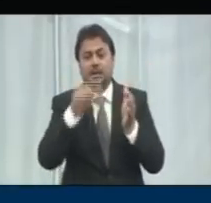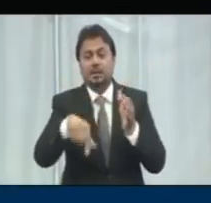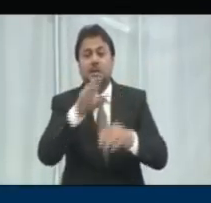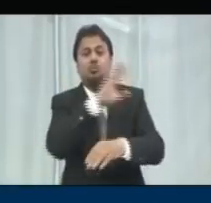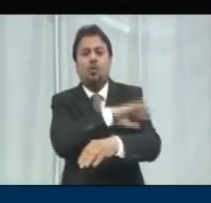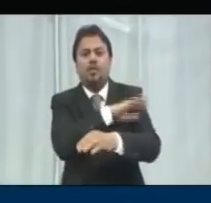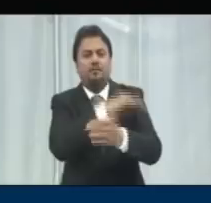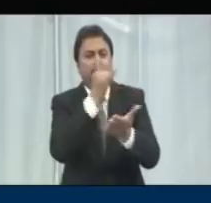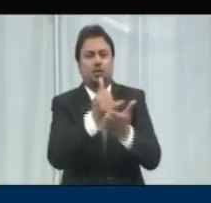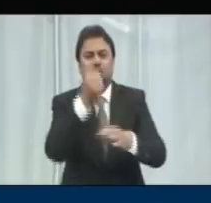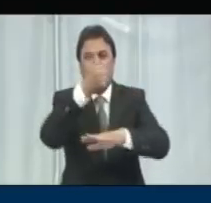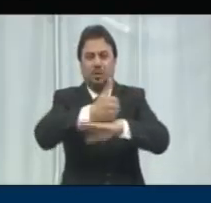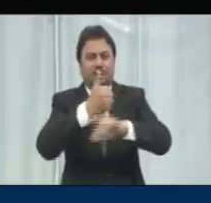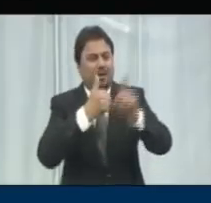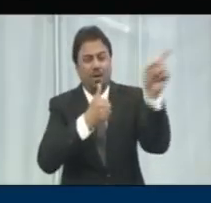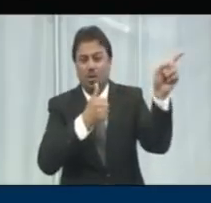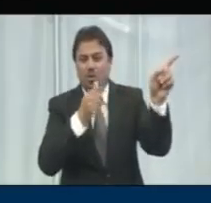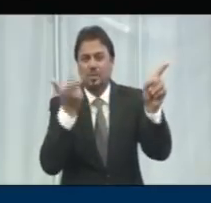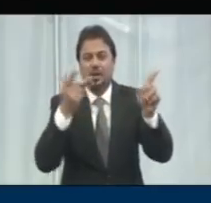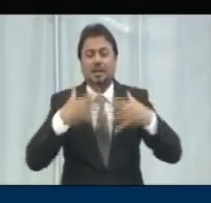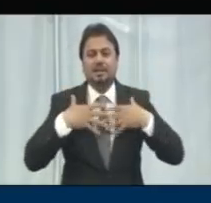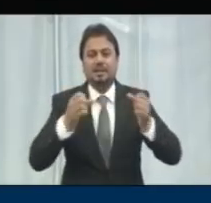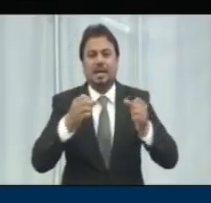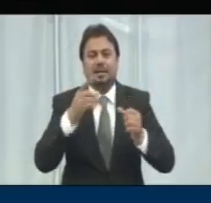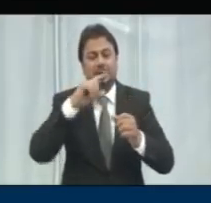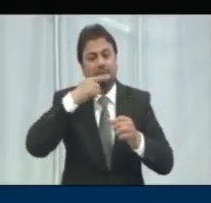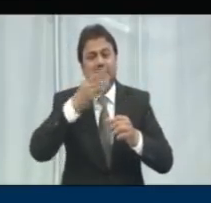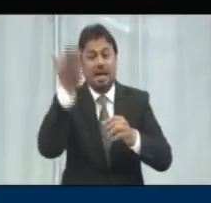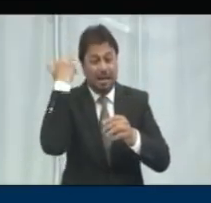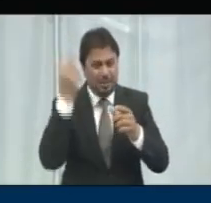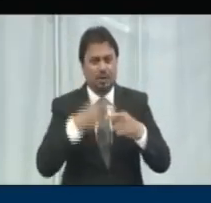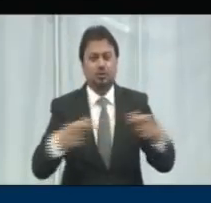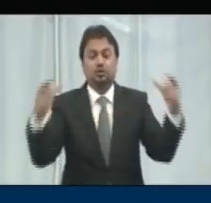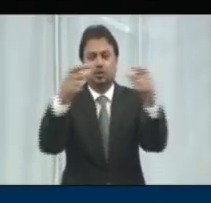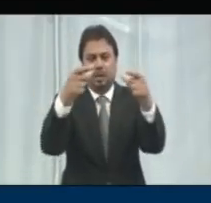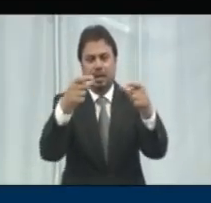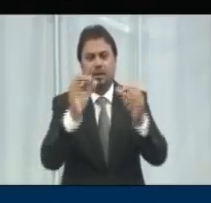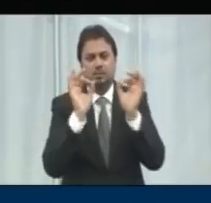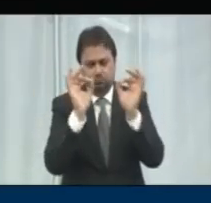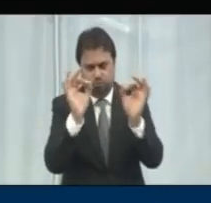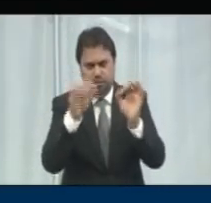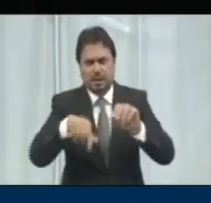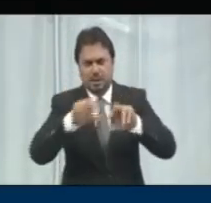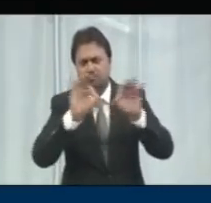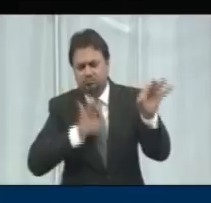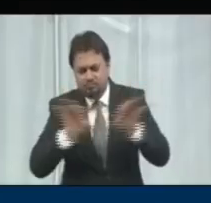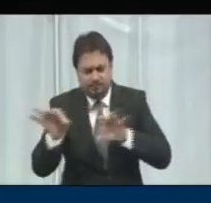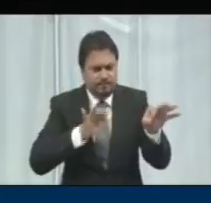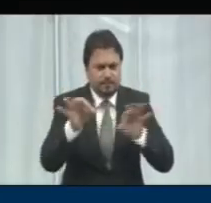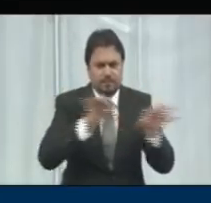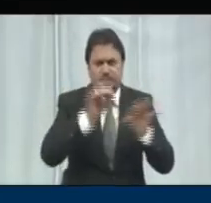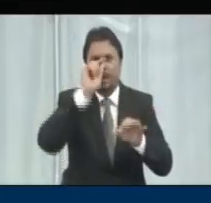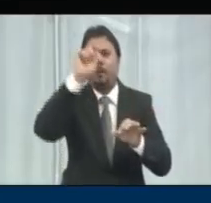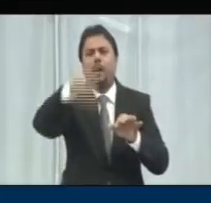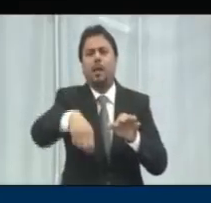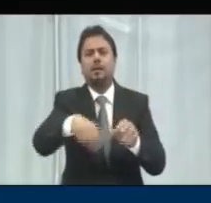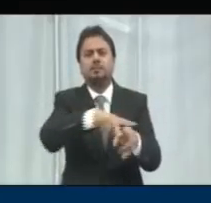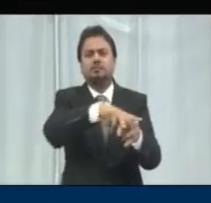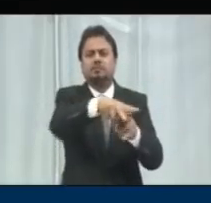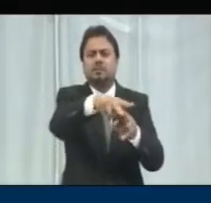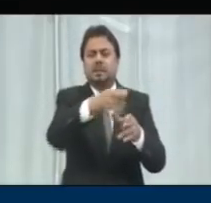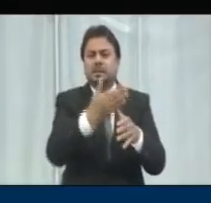البصرة خلية الأزمة في خلال من خلال اجتماع سابق طبعا في صدد دراسة فرض مزيد من القيود على المواطنين في